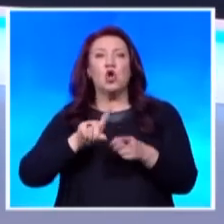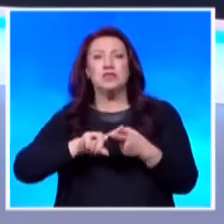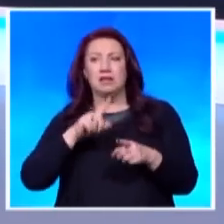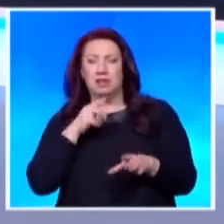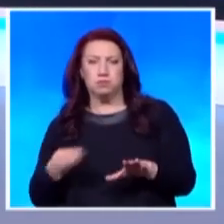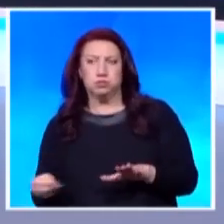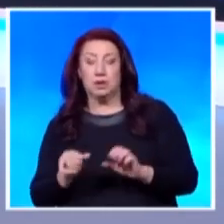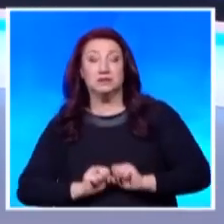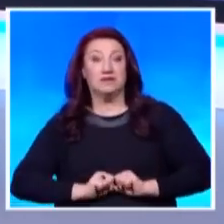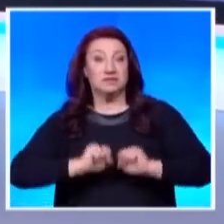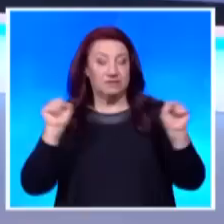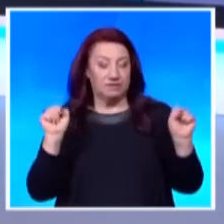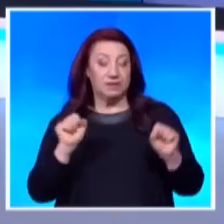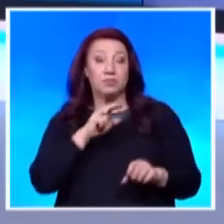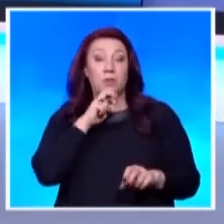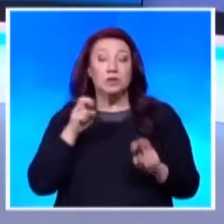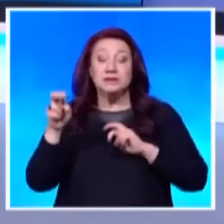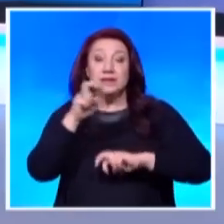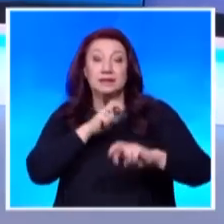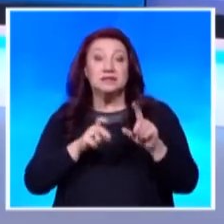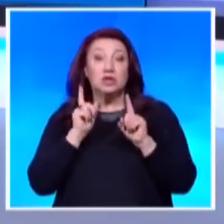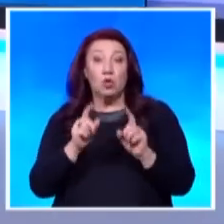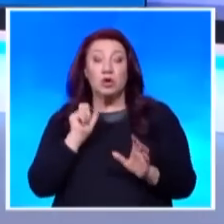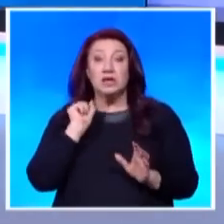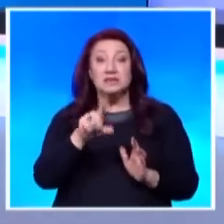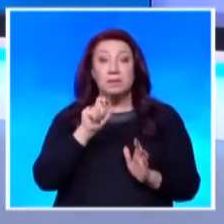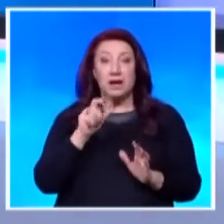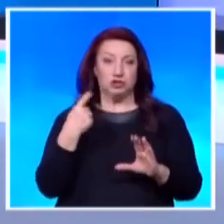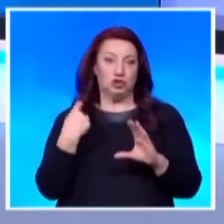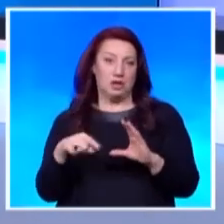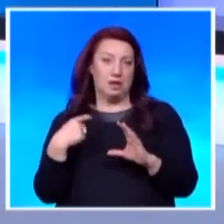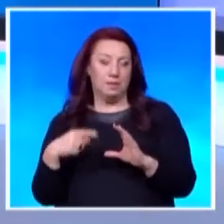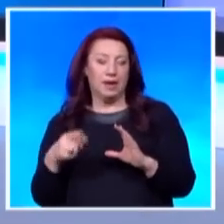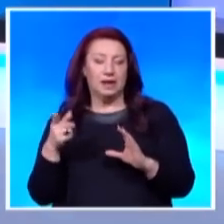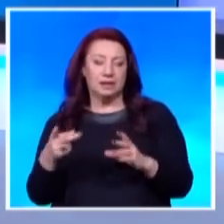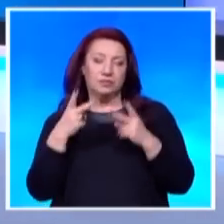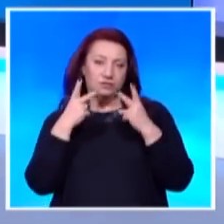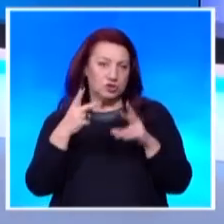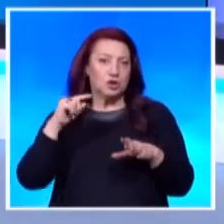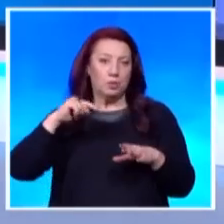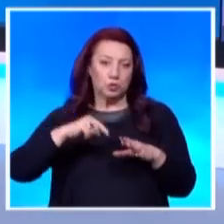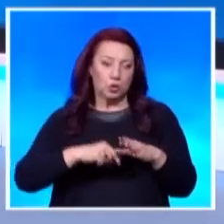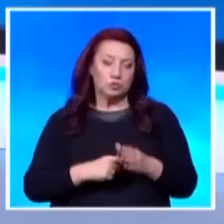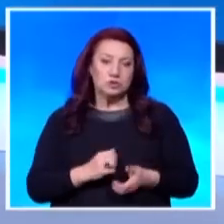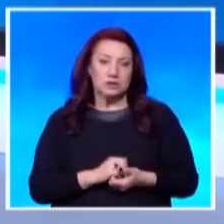издирва подателят, но до момента той остава неизвестен. Всичко по темата сега от Габриела Андреева. Здравей!